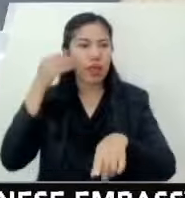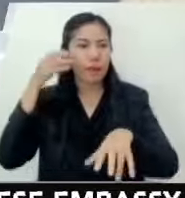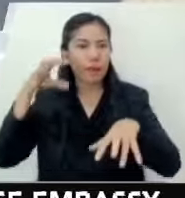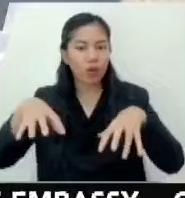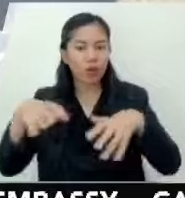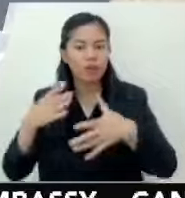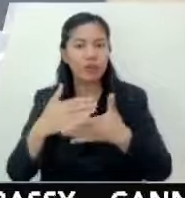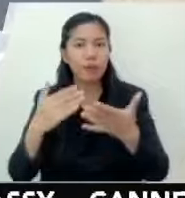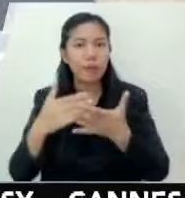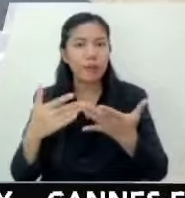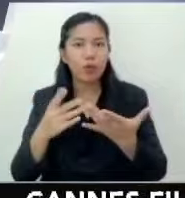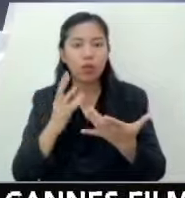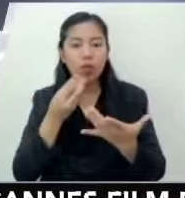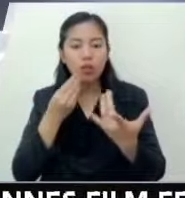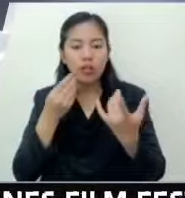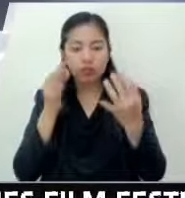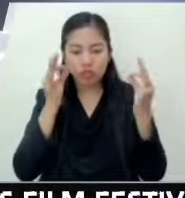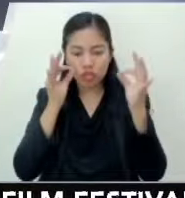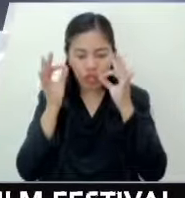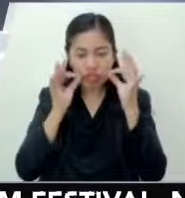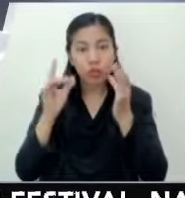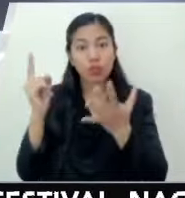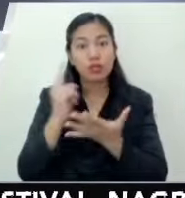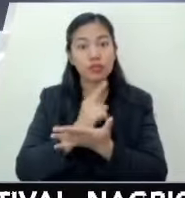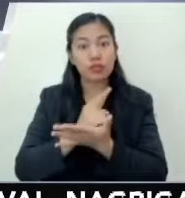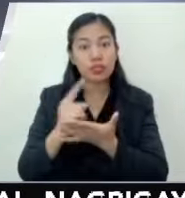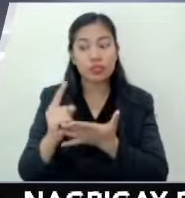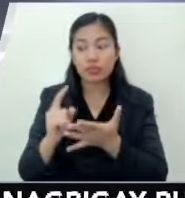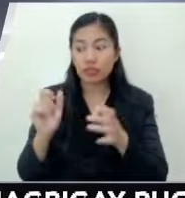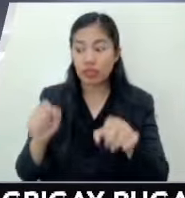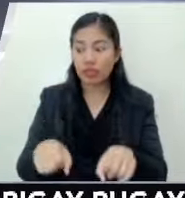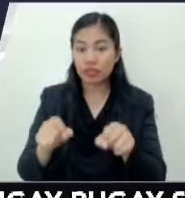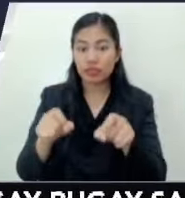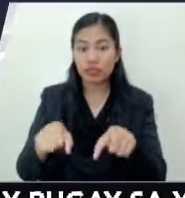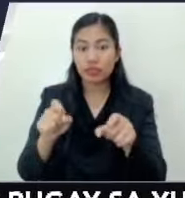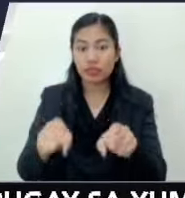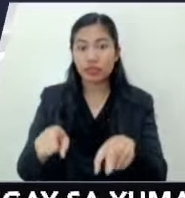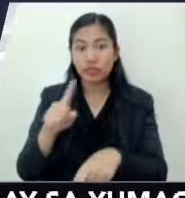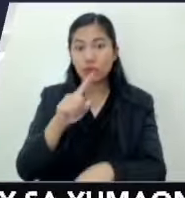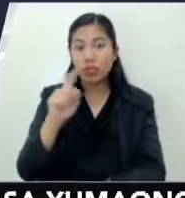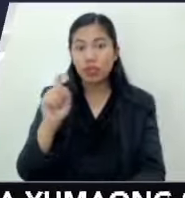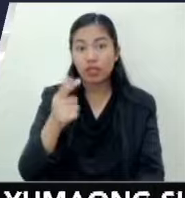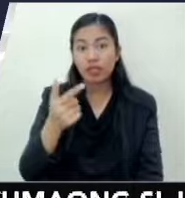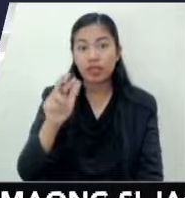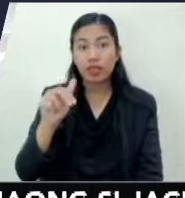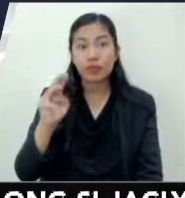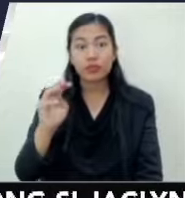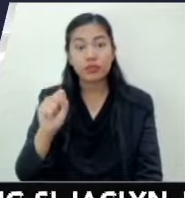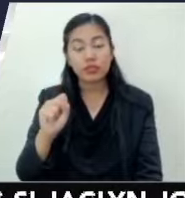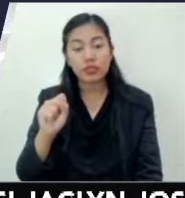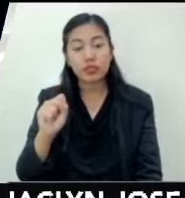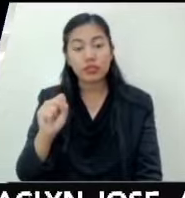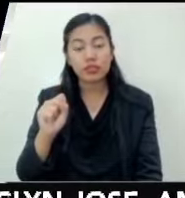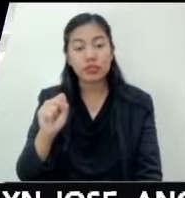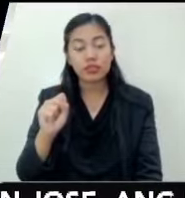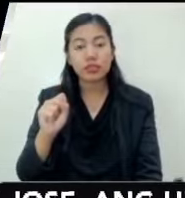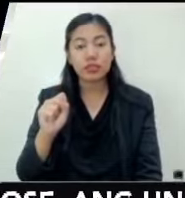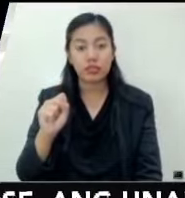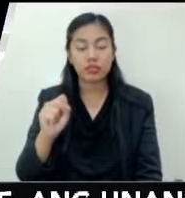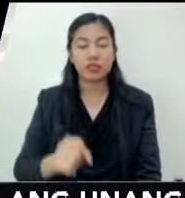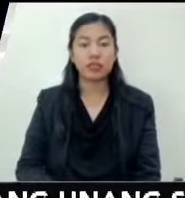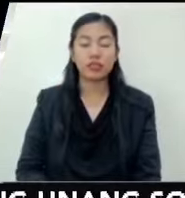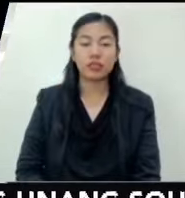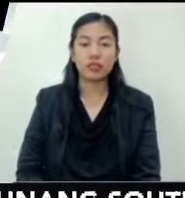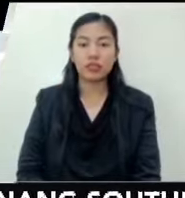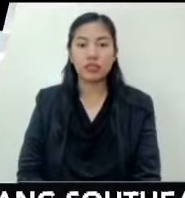droga. Sa isang linggo po, ang kaya niyang ubusin is 100 grams ng illegal na droga. At sa loob